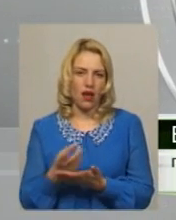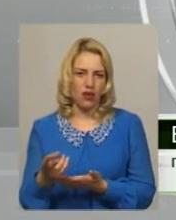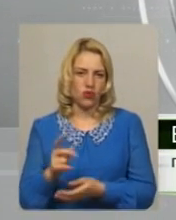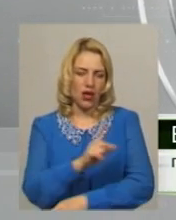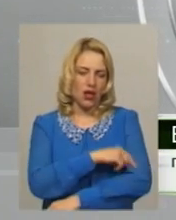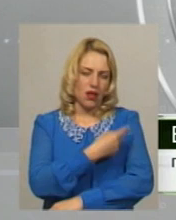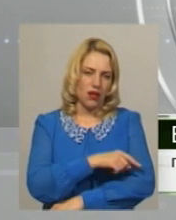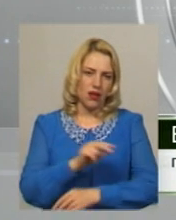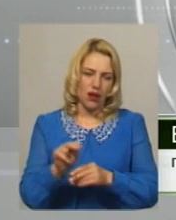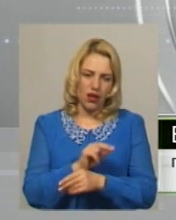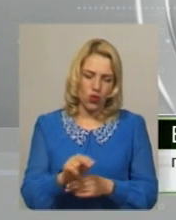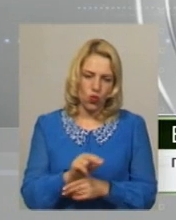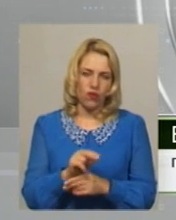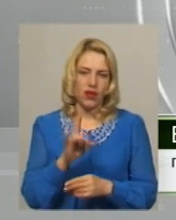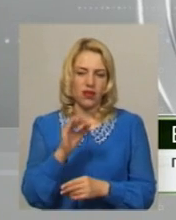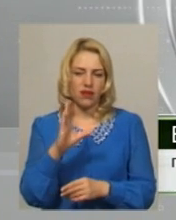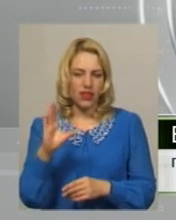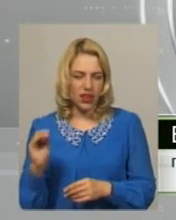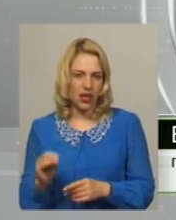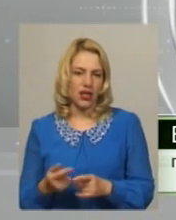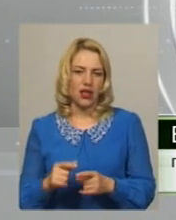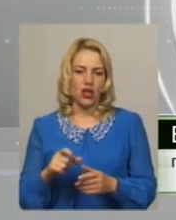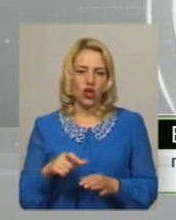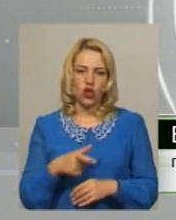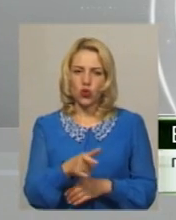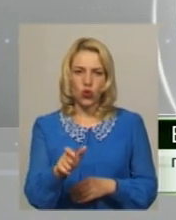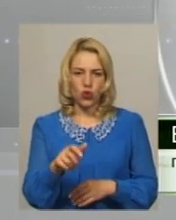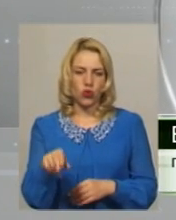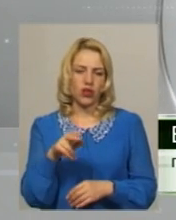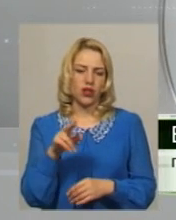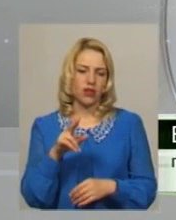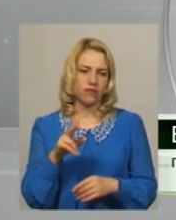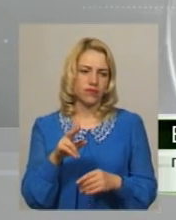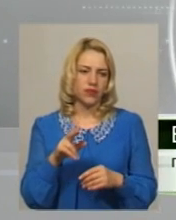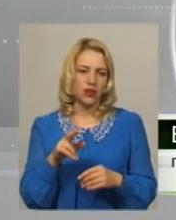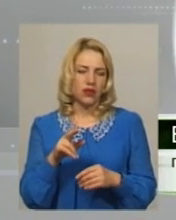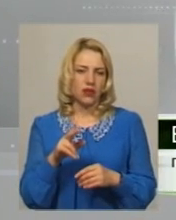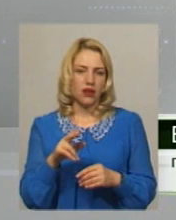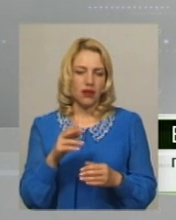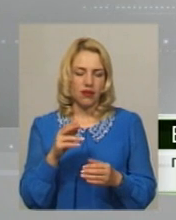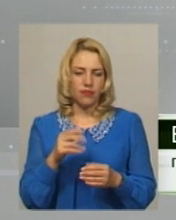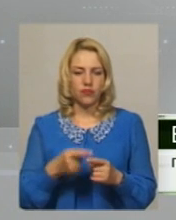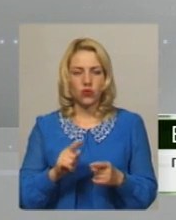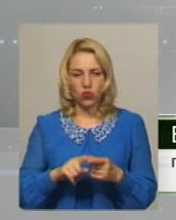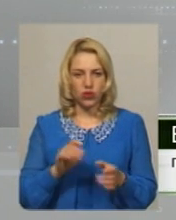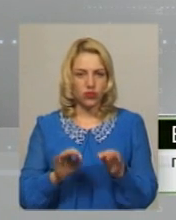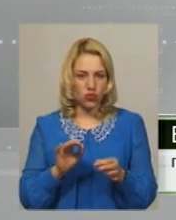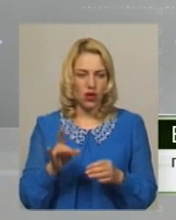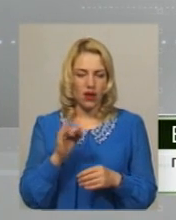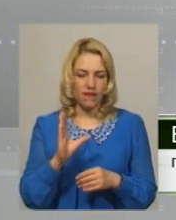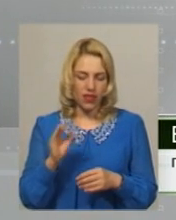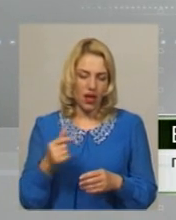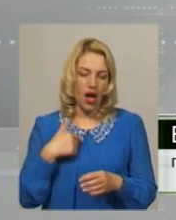до Рівного є, до Хмельницького немає. Ну, тобто, отакі нюанси. Юридичний порядок ми не знаємо який.